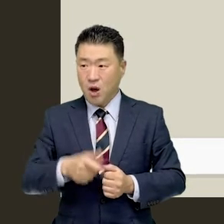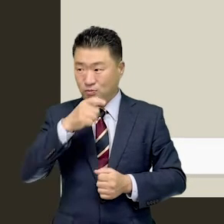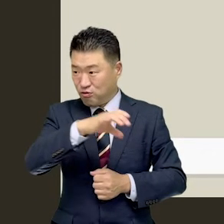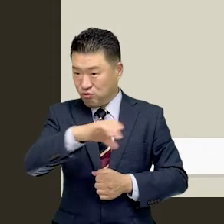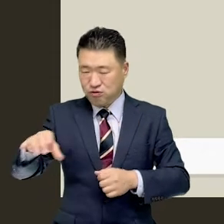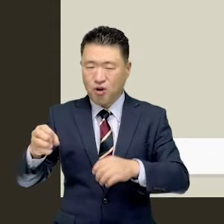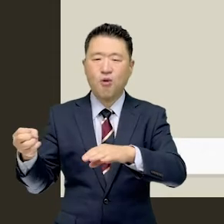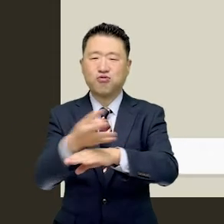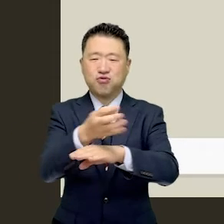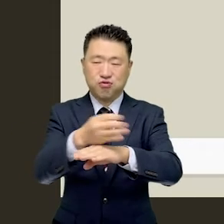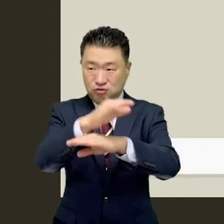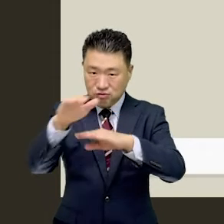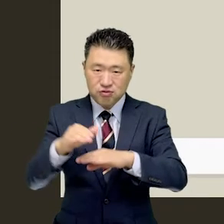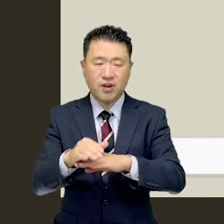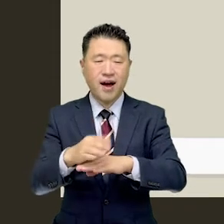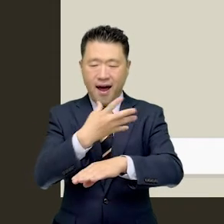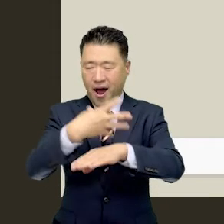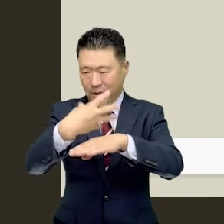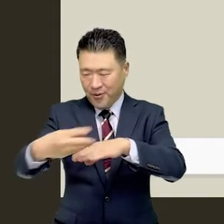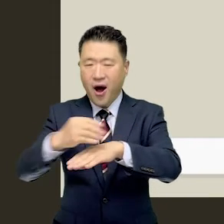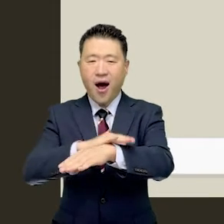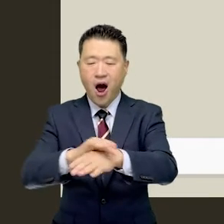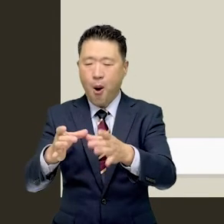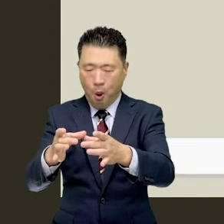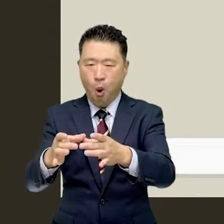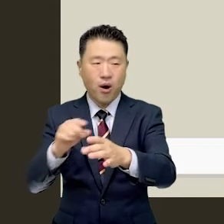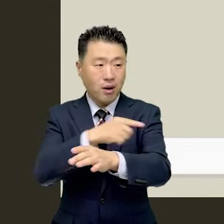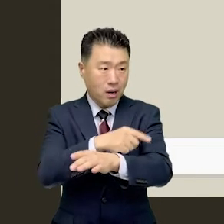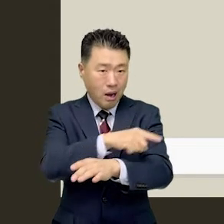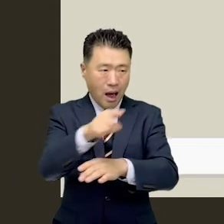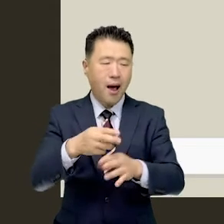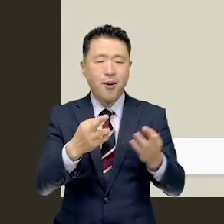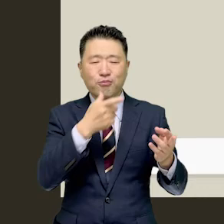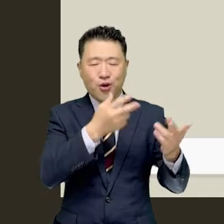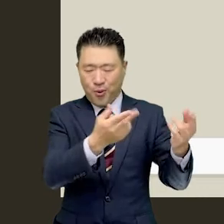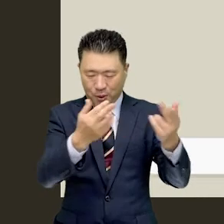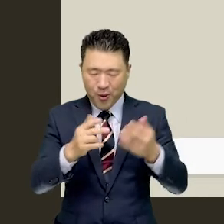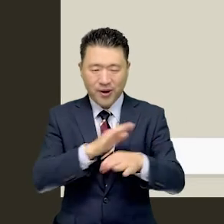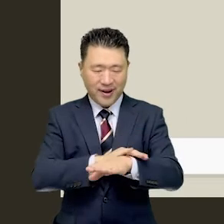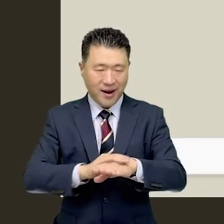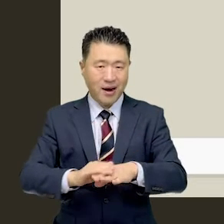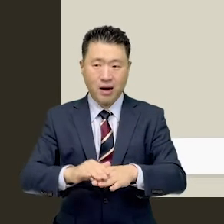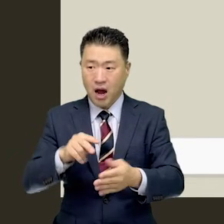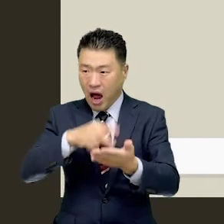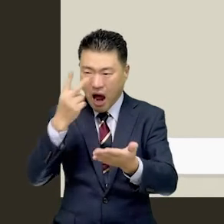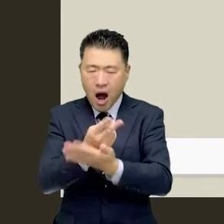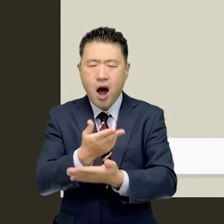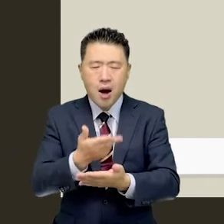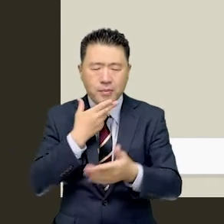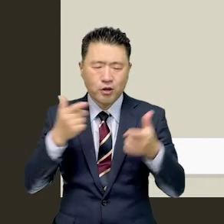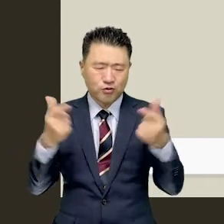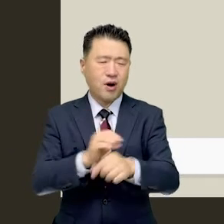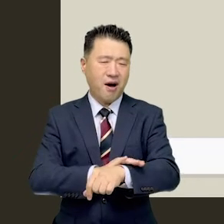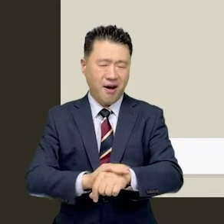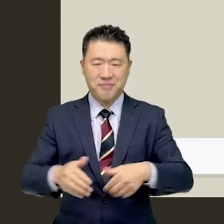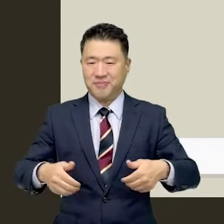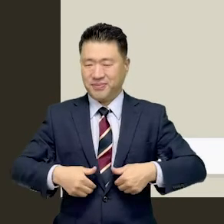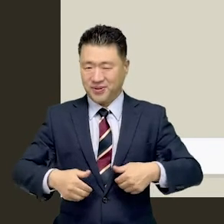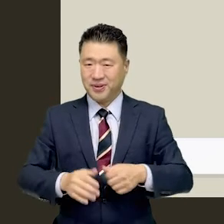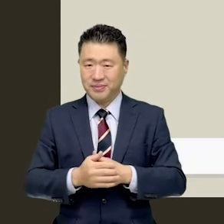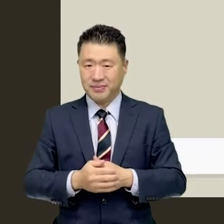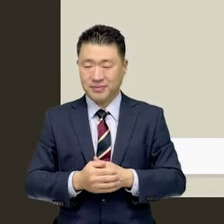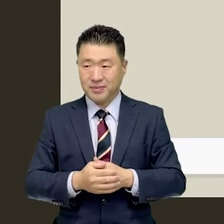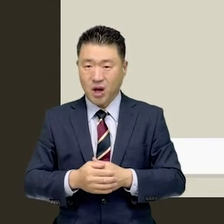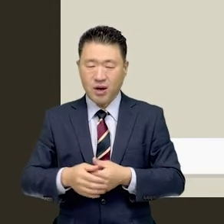통해 바닥의 물기가 잘 빠져 마른 상태를 유지할 수 있도록 하여 미끄러져 넘어지는 일을 줄이며 미끄럼